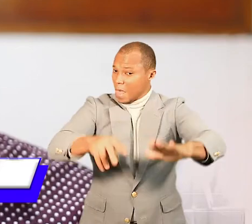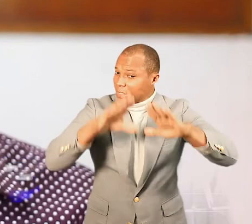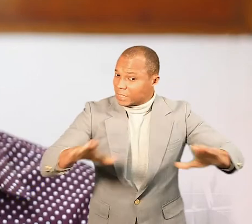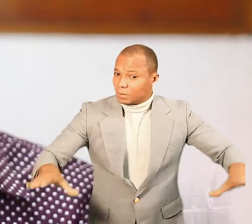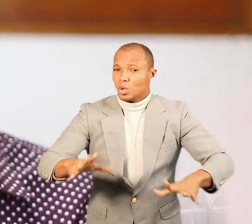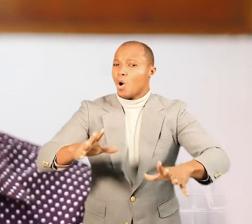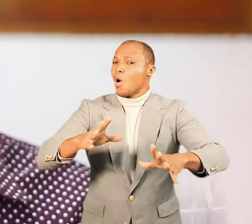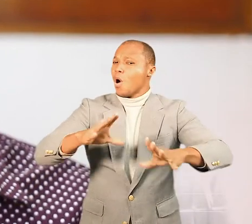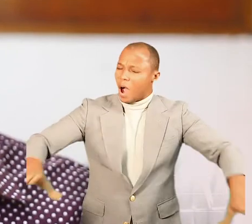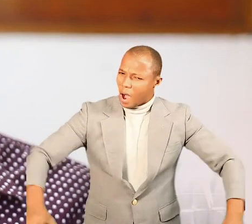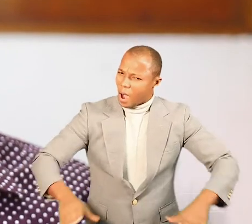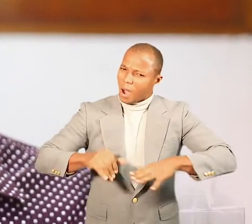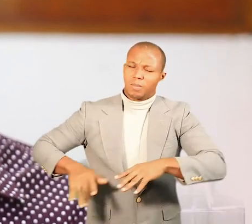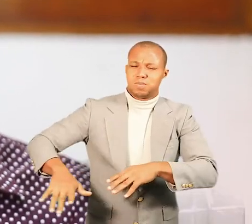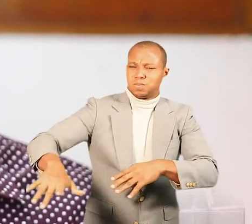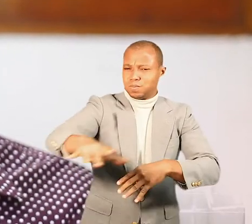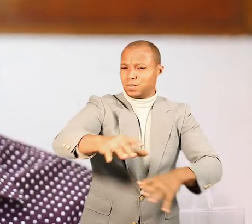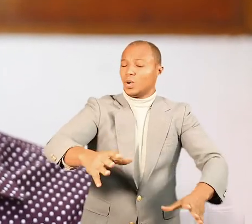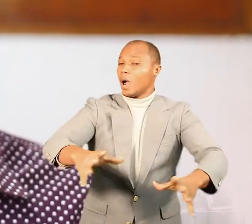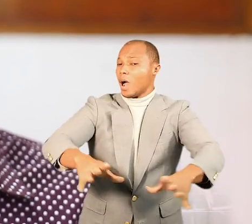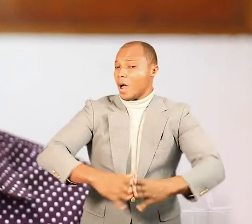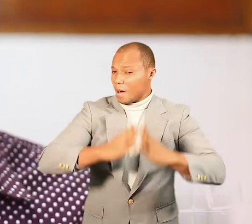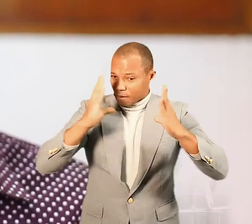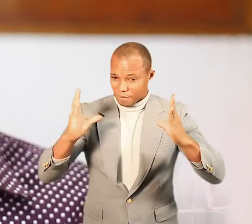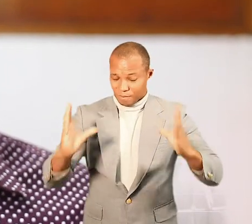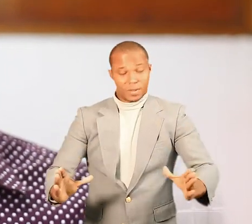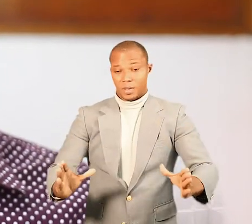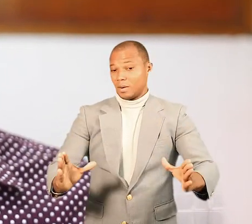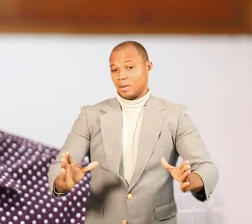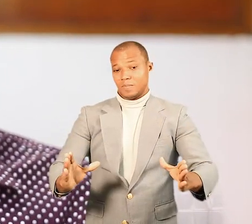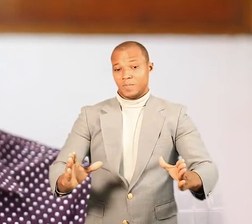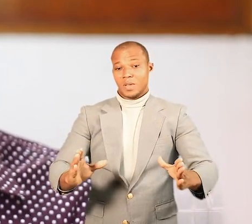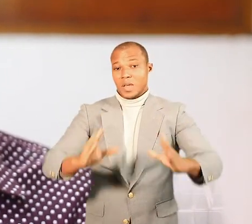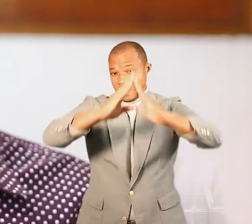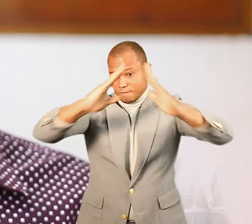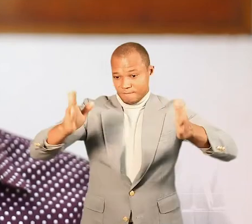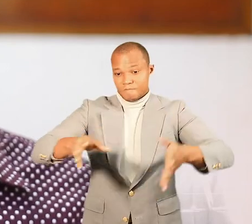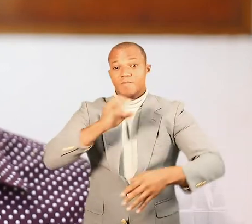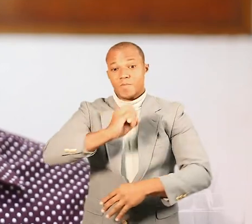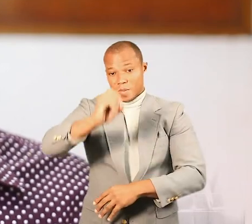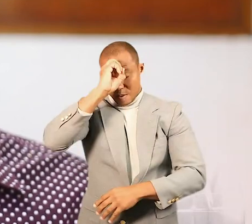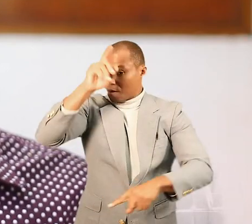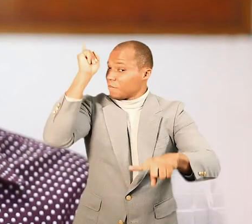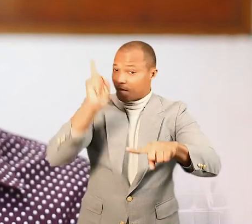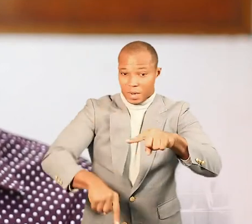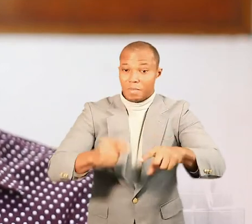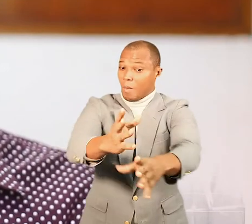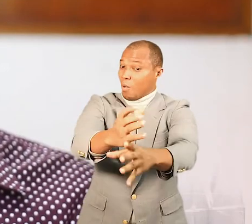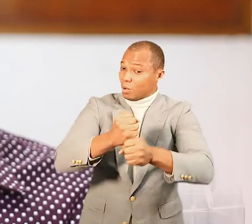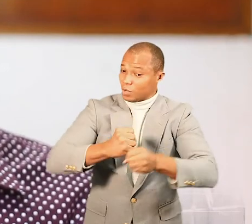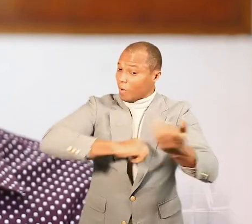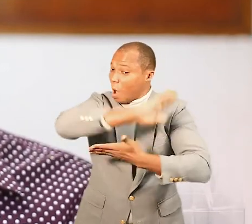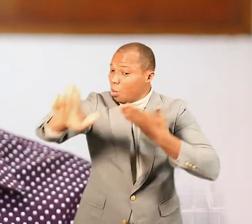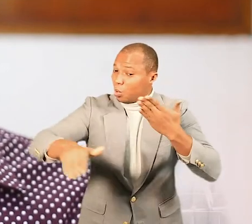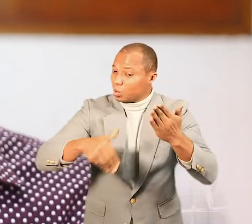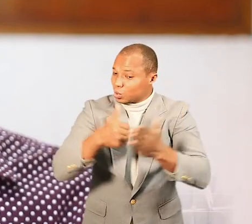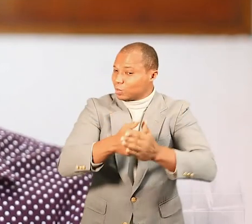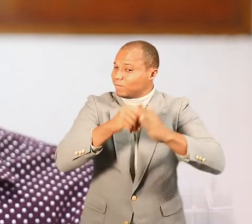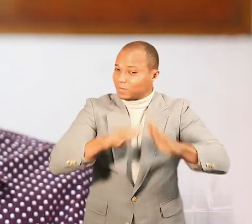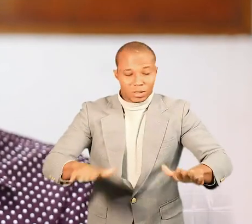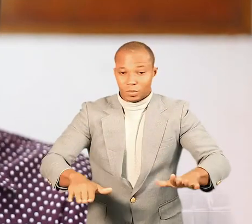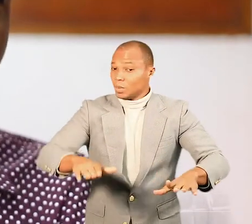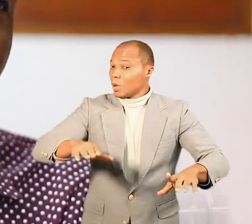moun, quantité ti moun ka vinn joindre nous, vulnérabilité yo, nous pas gagne opportunité pour nous